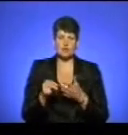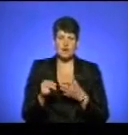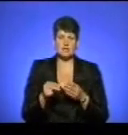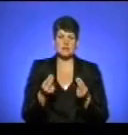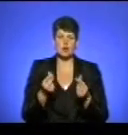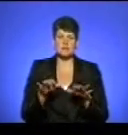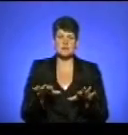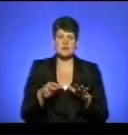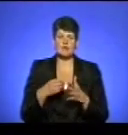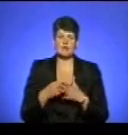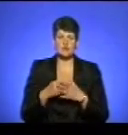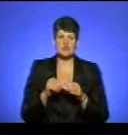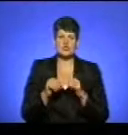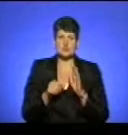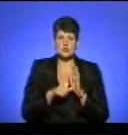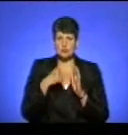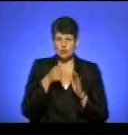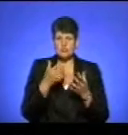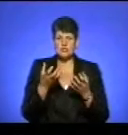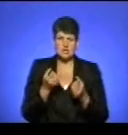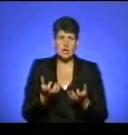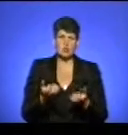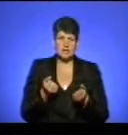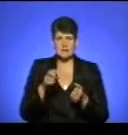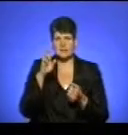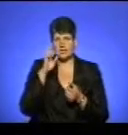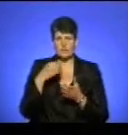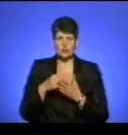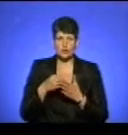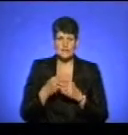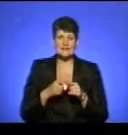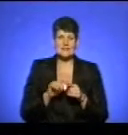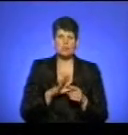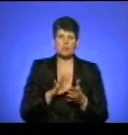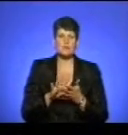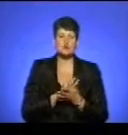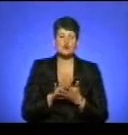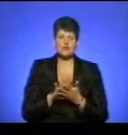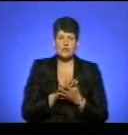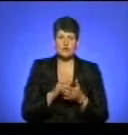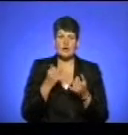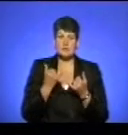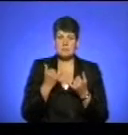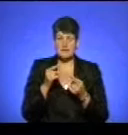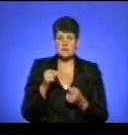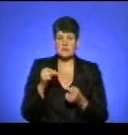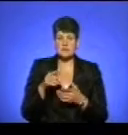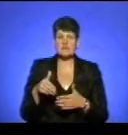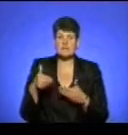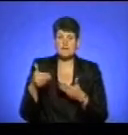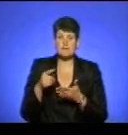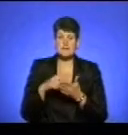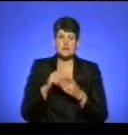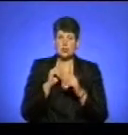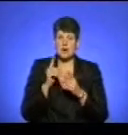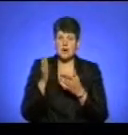місцевого бюджету. В 2016 році ми ще отримували з держбюджету, це було безкоштовно, ну, а тепер відповідно ми звертаємося до міської